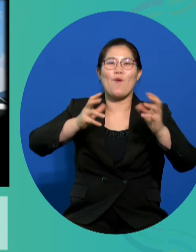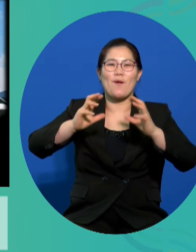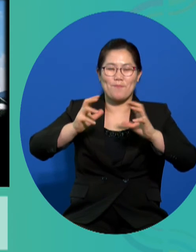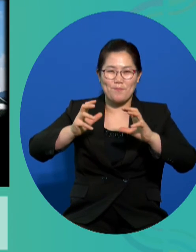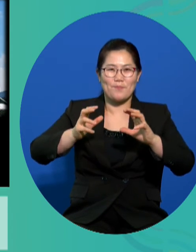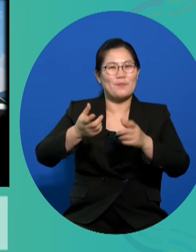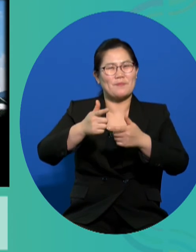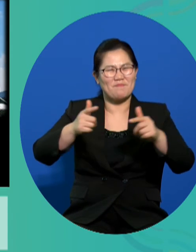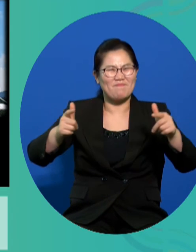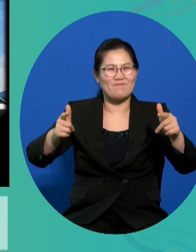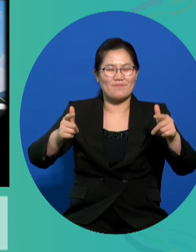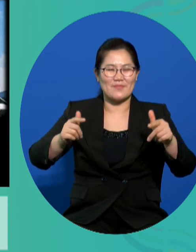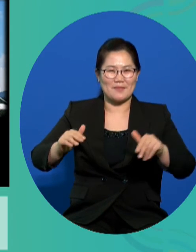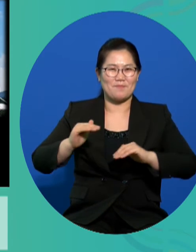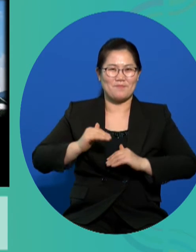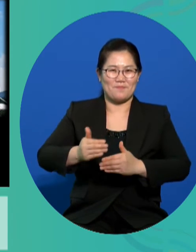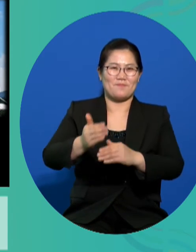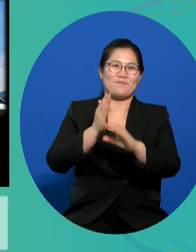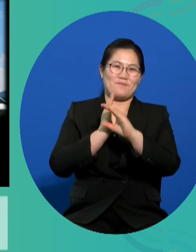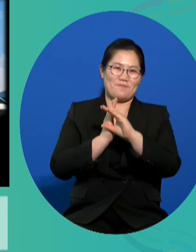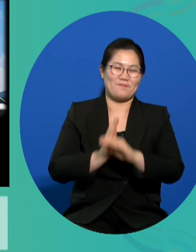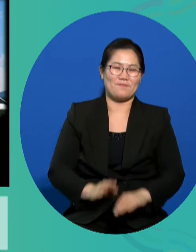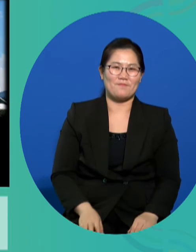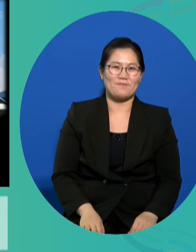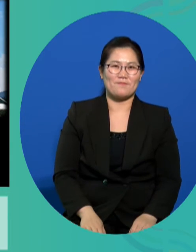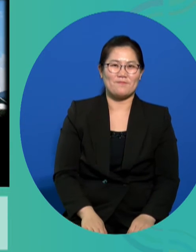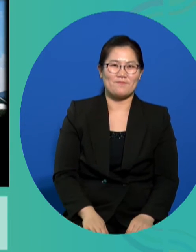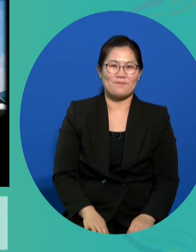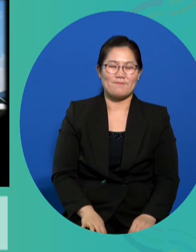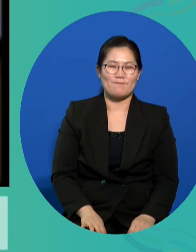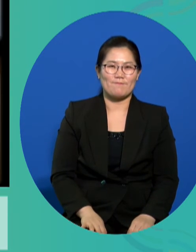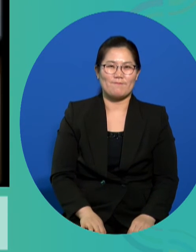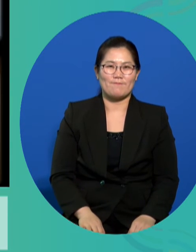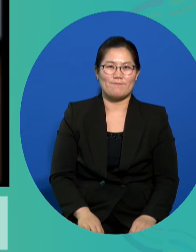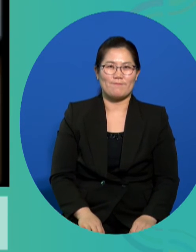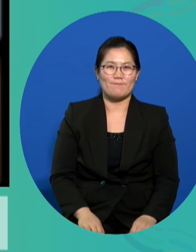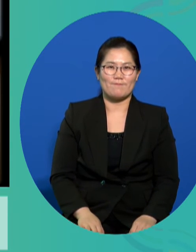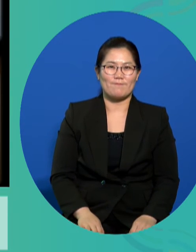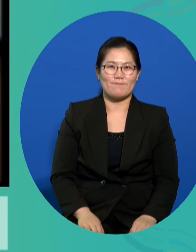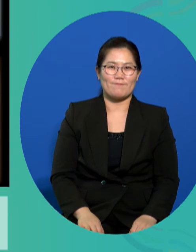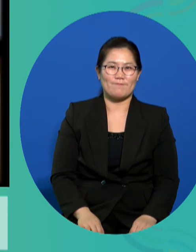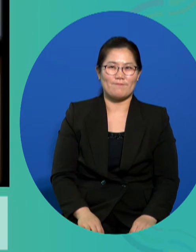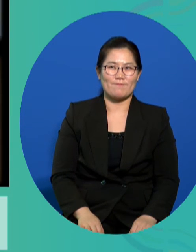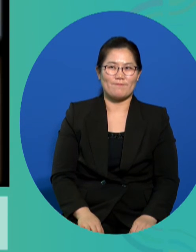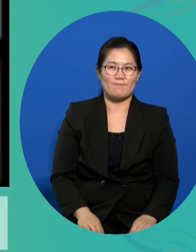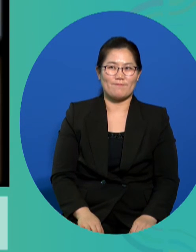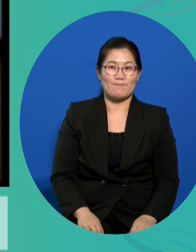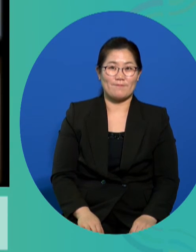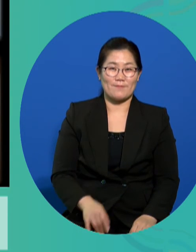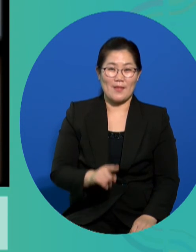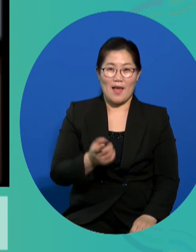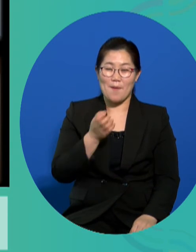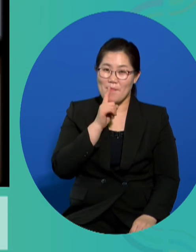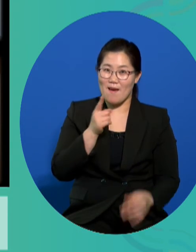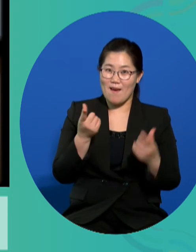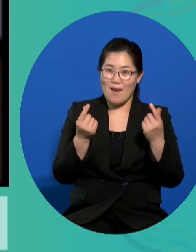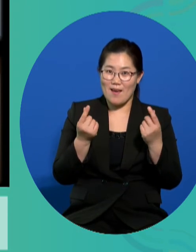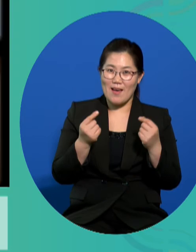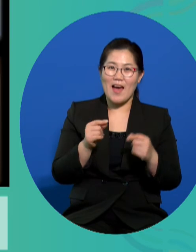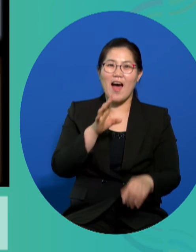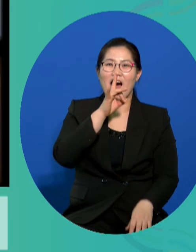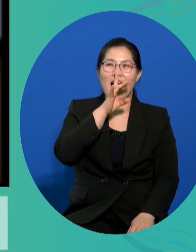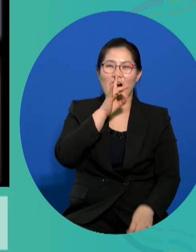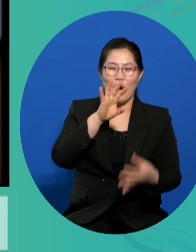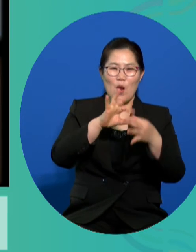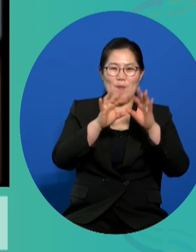이제 실질적으로 강원도와 힘을 합쳐서 이제 주관을 하고 있고요. 그리고 아까 말씀드린 이제 강릉 올림픽 뮤지엄